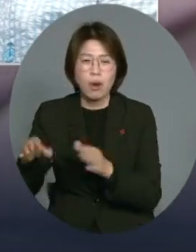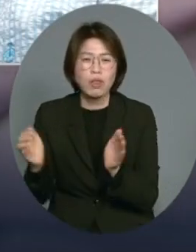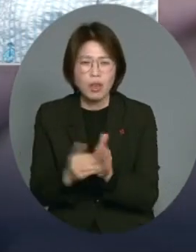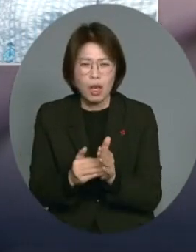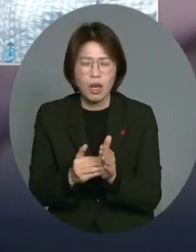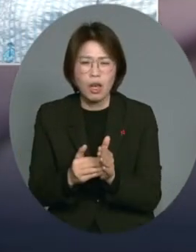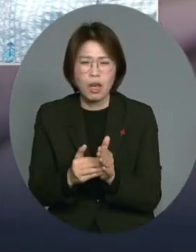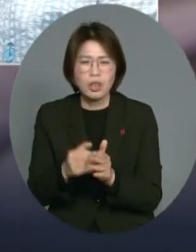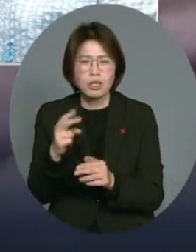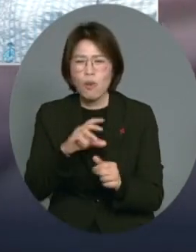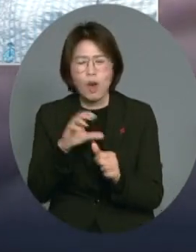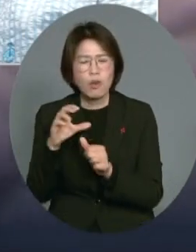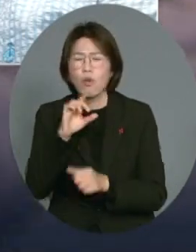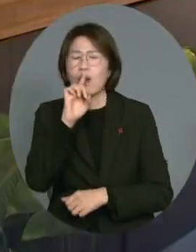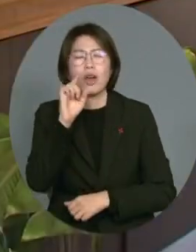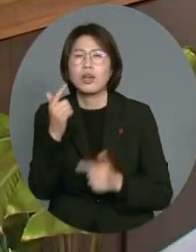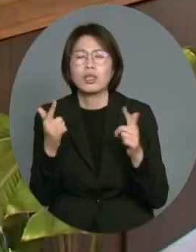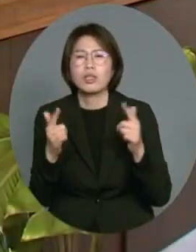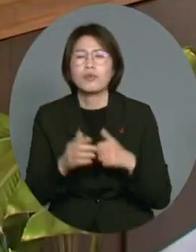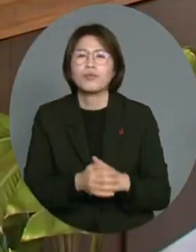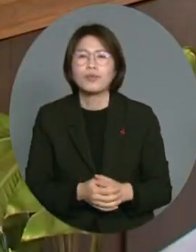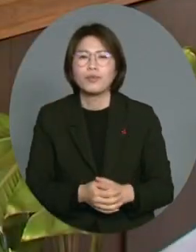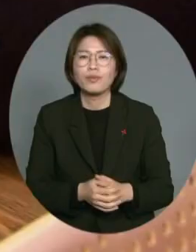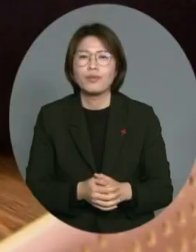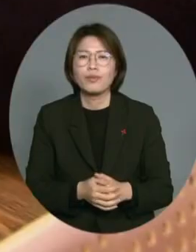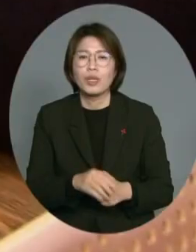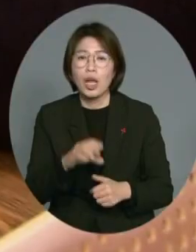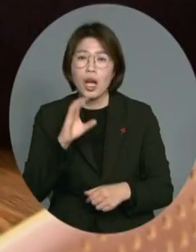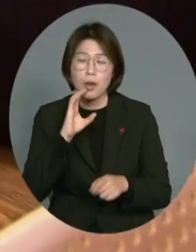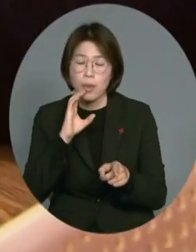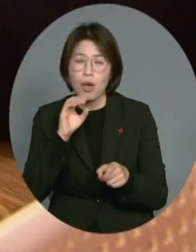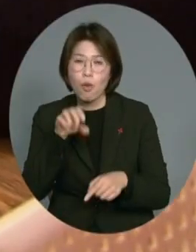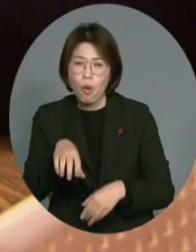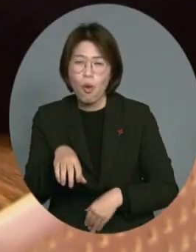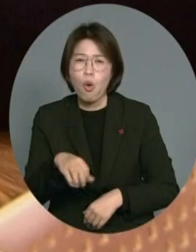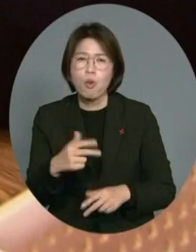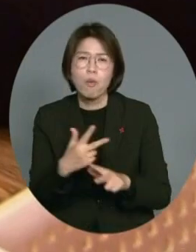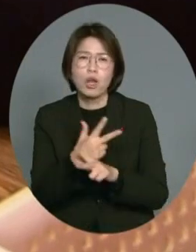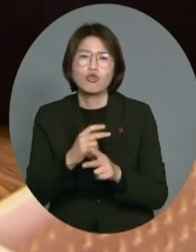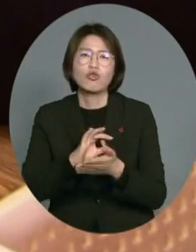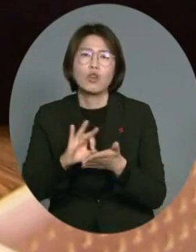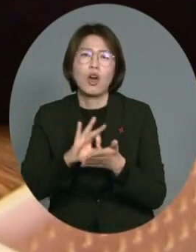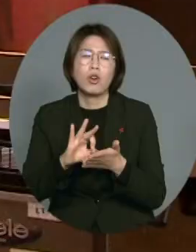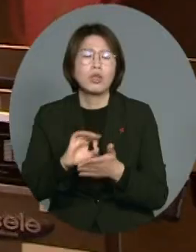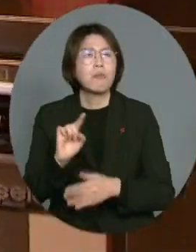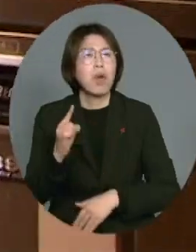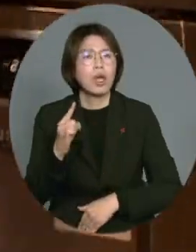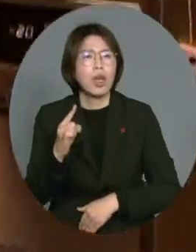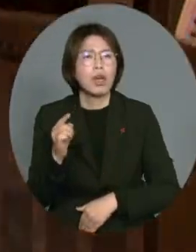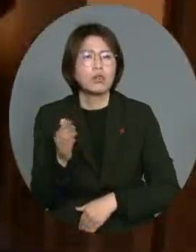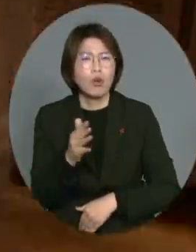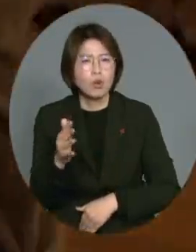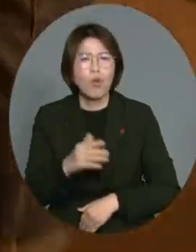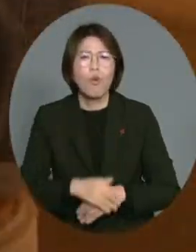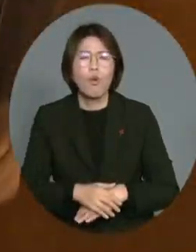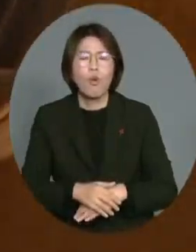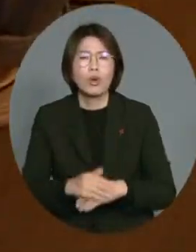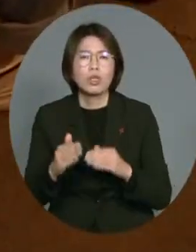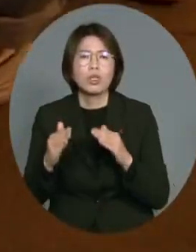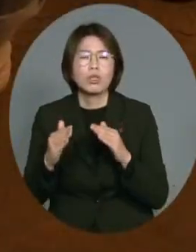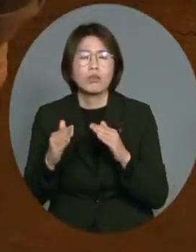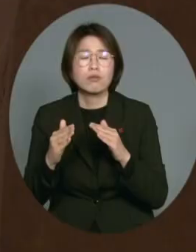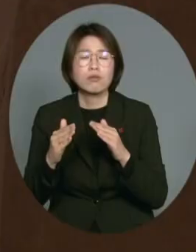다 재활용이 되는 건 아니거든요. 이 카페 역시 매주 사용한 우유팩만 100여 개, 일반 가정집의